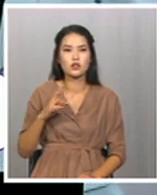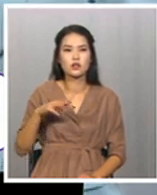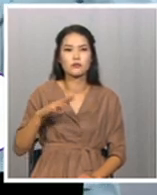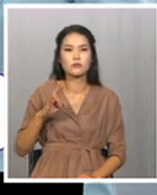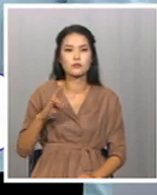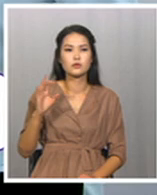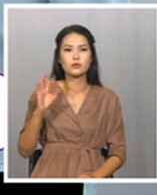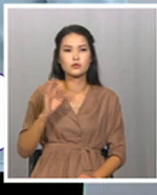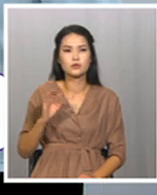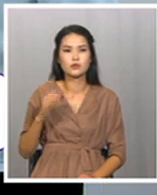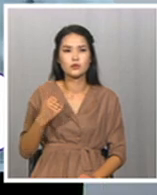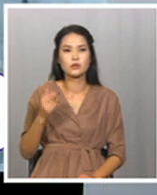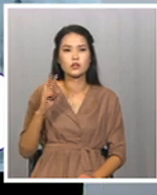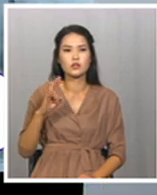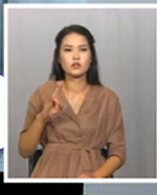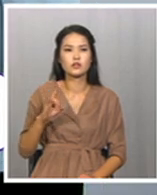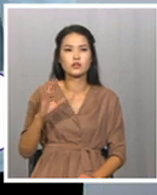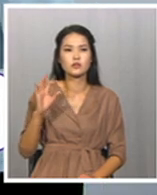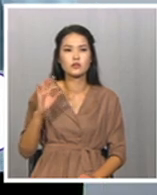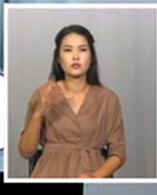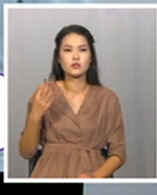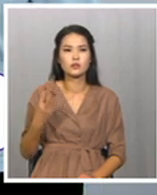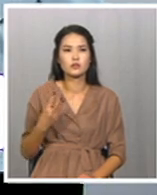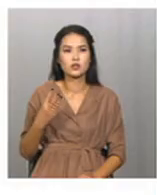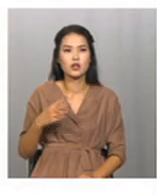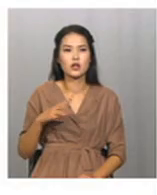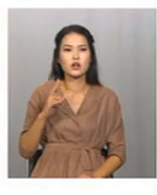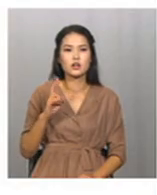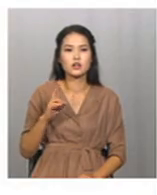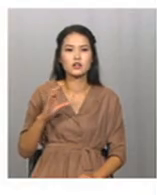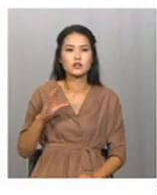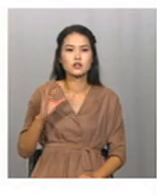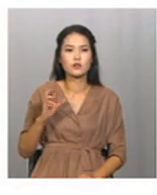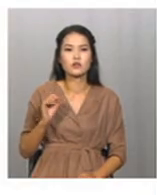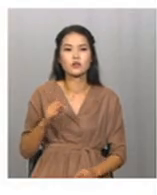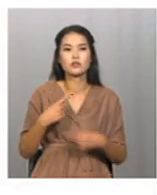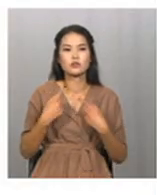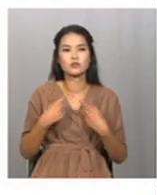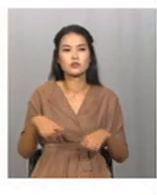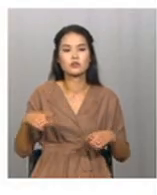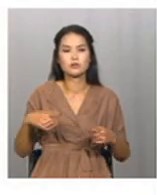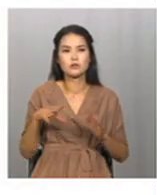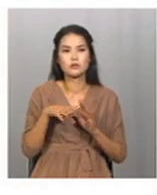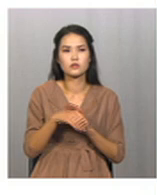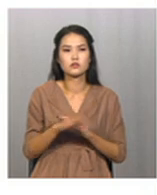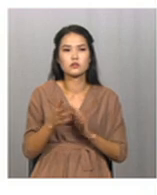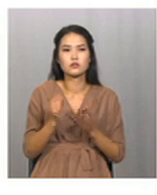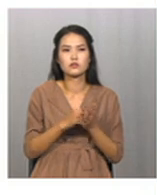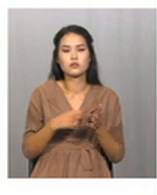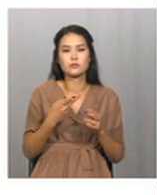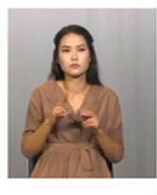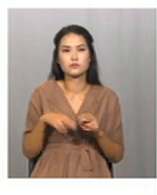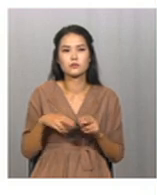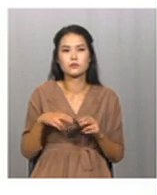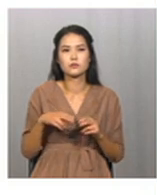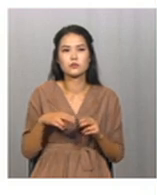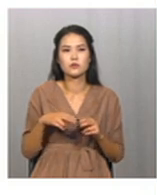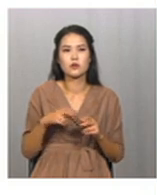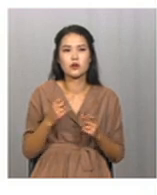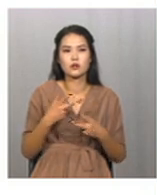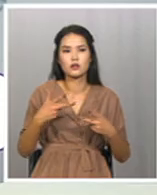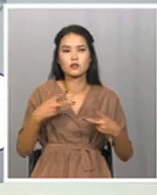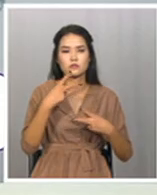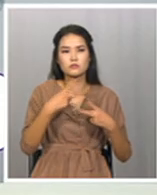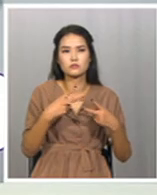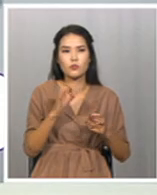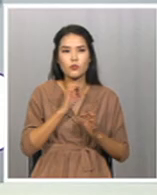калийдің перманганаты және нитраттары, сонымен қатар басқа да қосылыстары жатады. Себебі бұл қосылыстар кеңінен